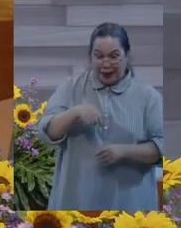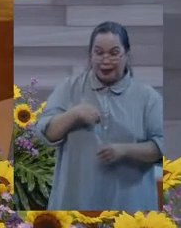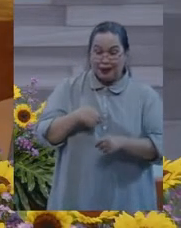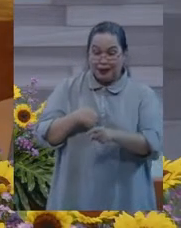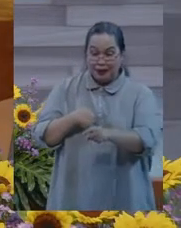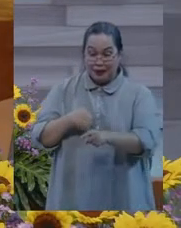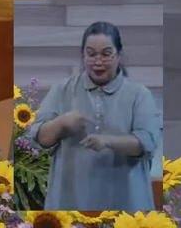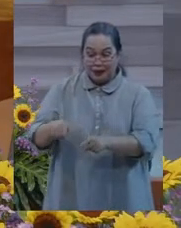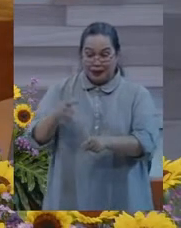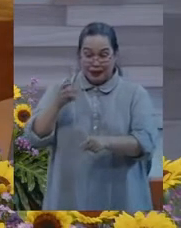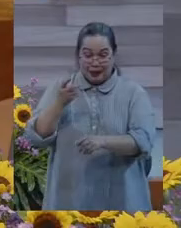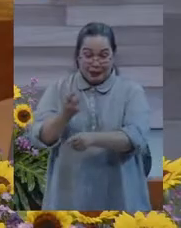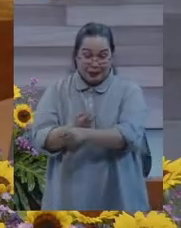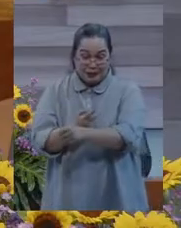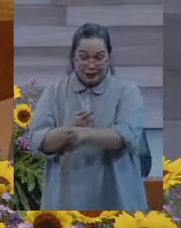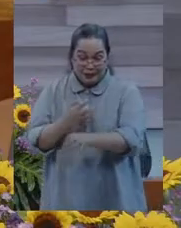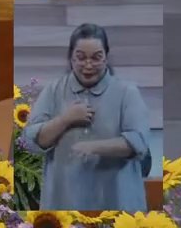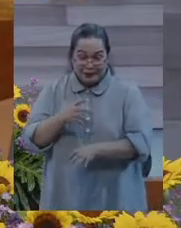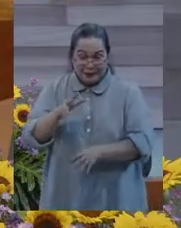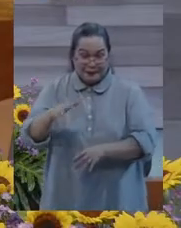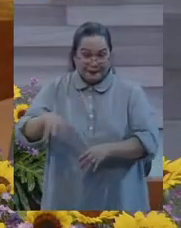ng tupa at kakainin nila.